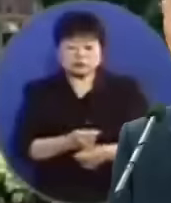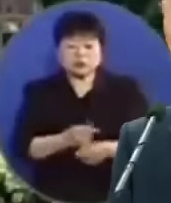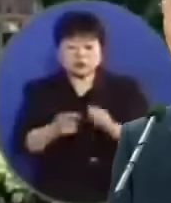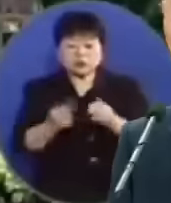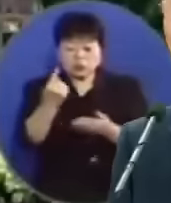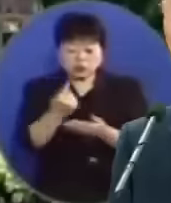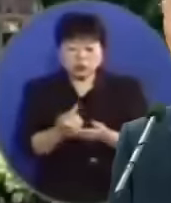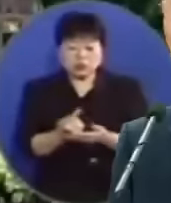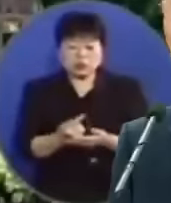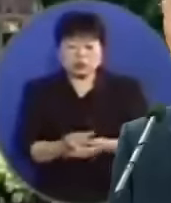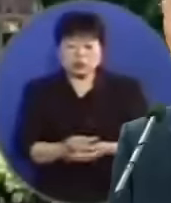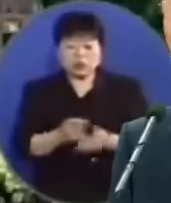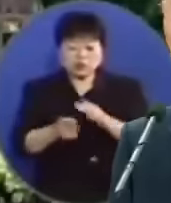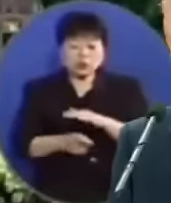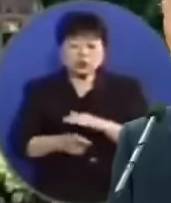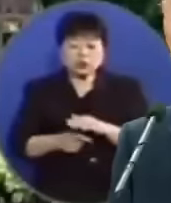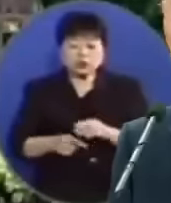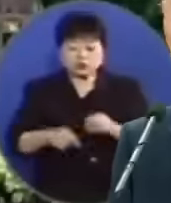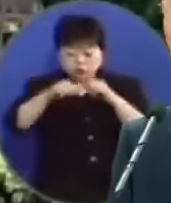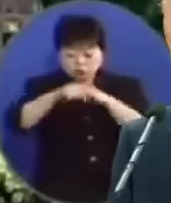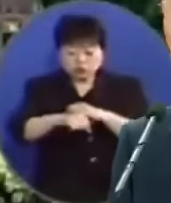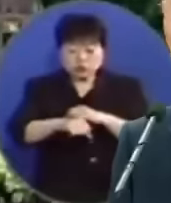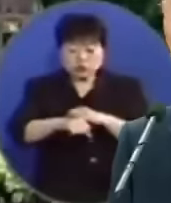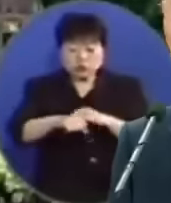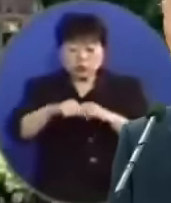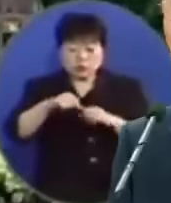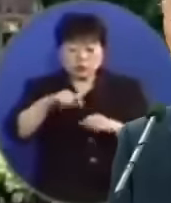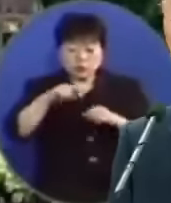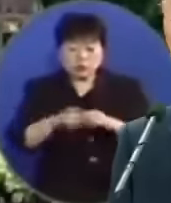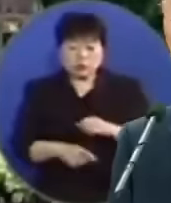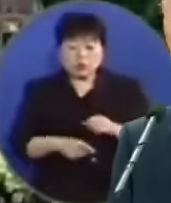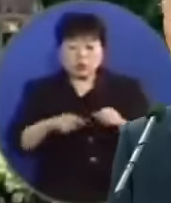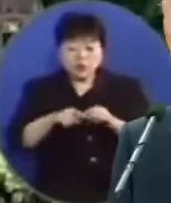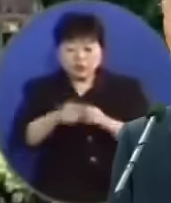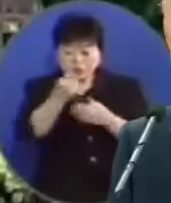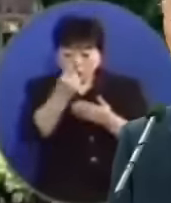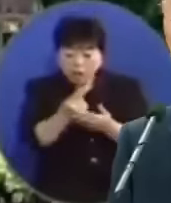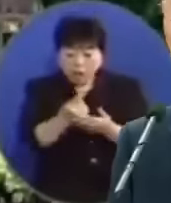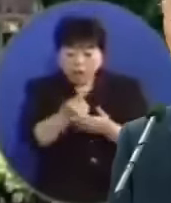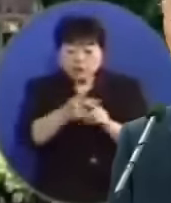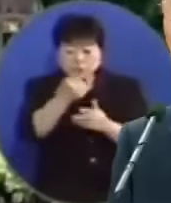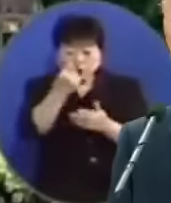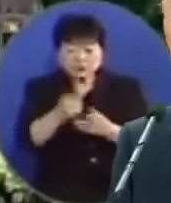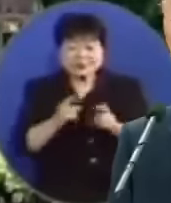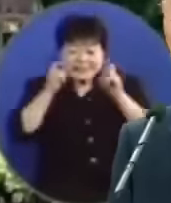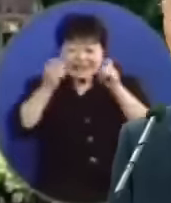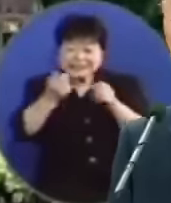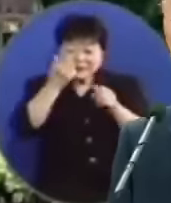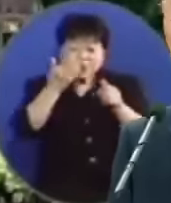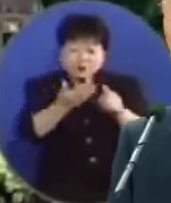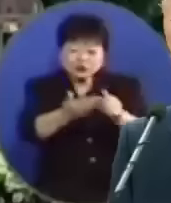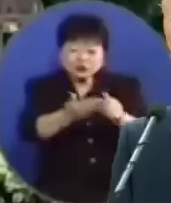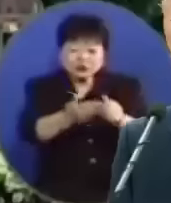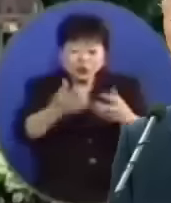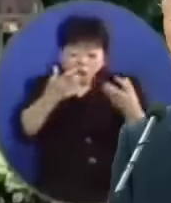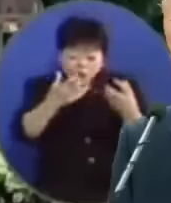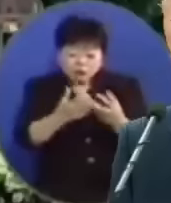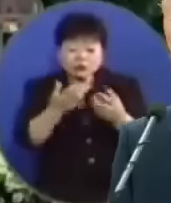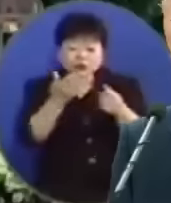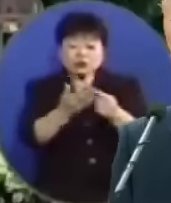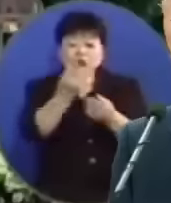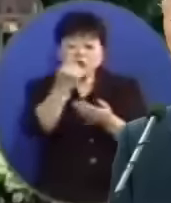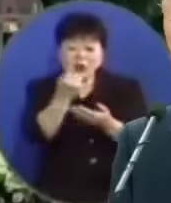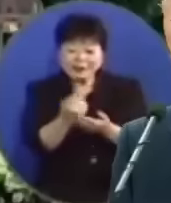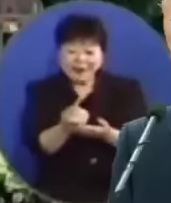도둑이 오는 것은 도둑질하고 죽이고 멸망시키려는 것 뿐이라고 말했습니다. 내가 온 것은 양으로 생명을 얻게 하고 더 풍성히 얻게 하려는